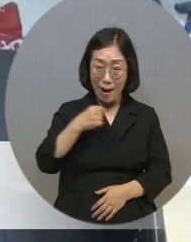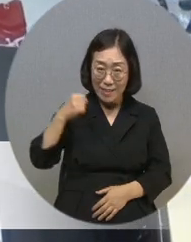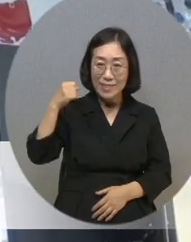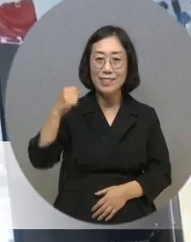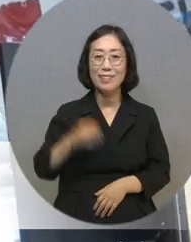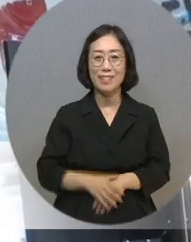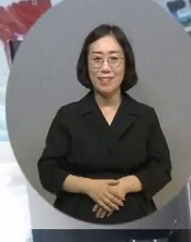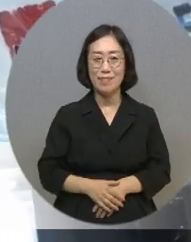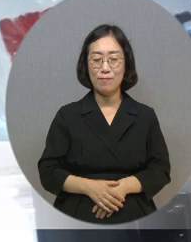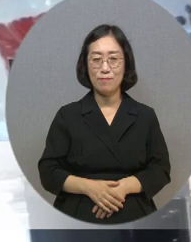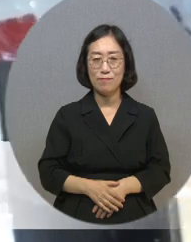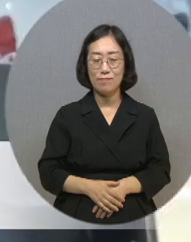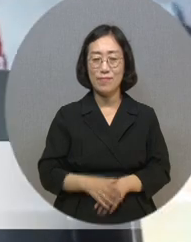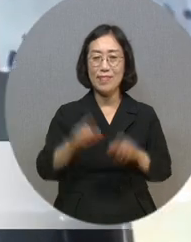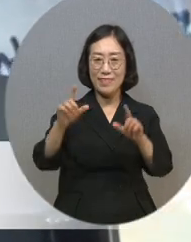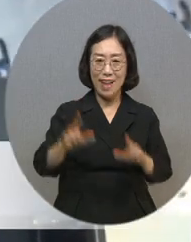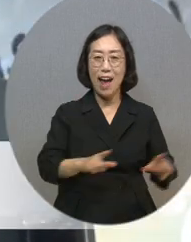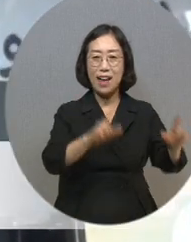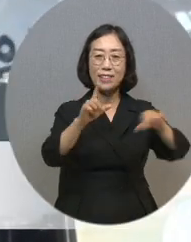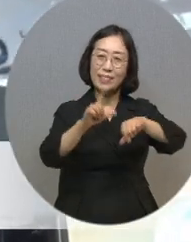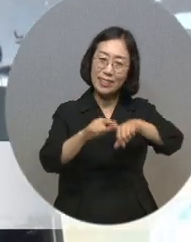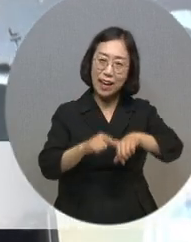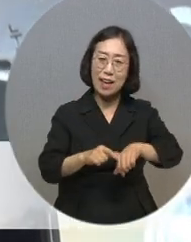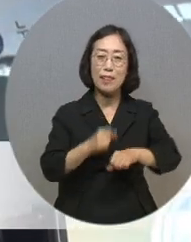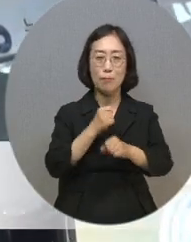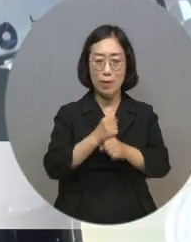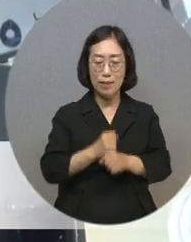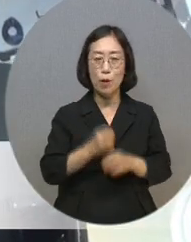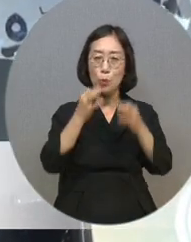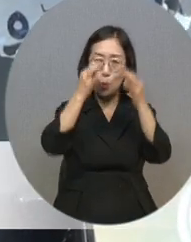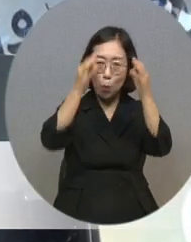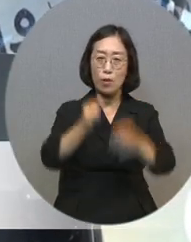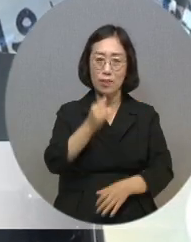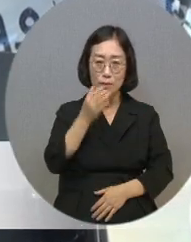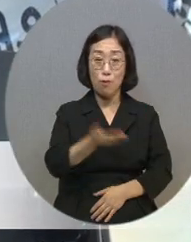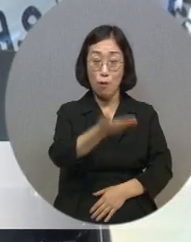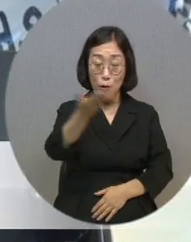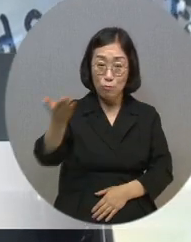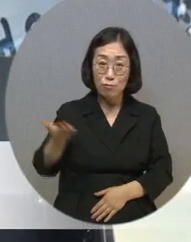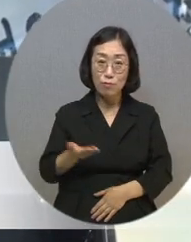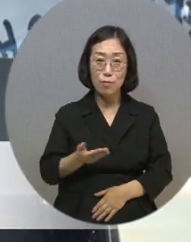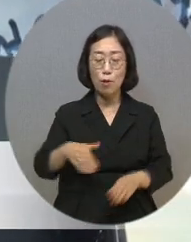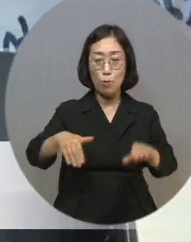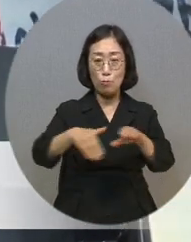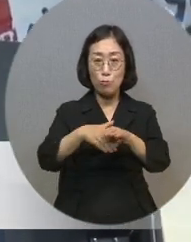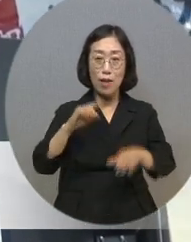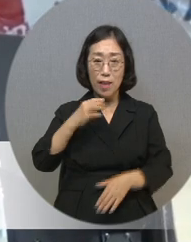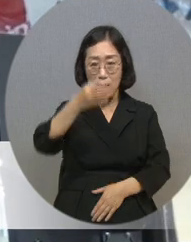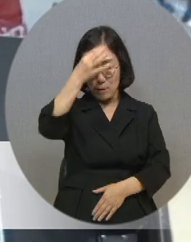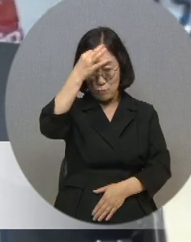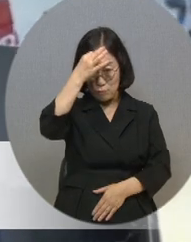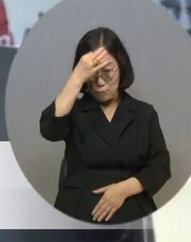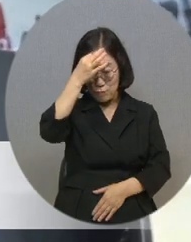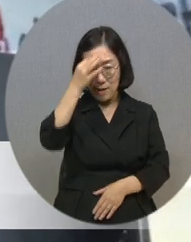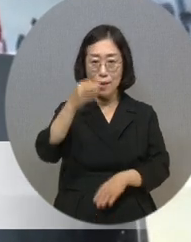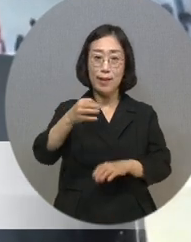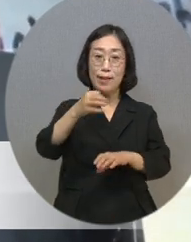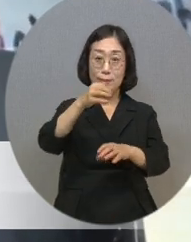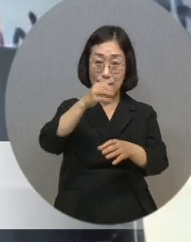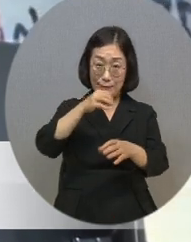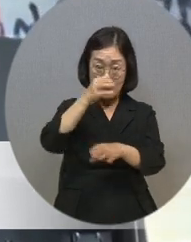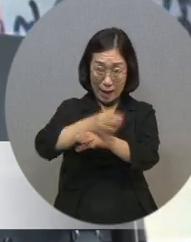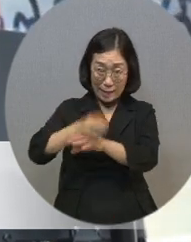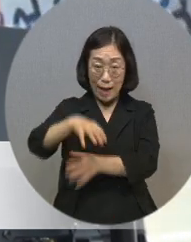맛있게 지내는 시간을 만들려고 노력을 하고 있습니다. 여러분 오늘도 문화예술의 장바구니를 담당하는